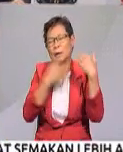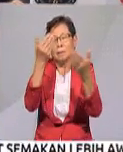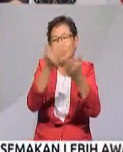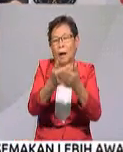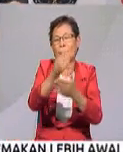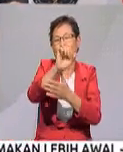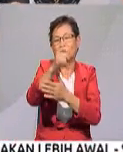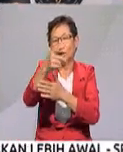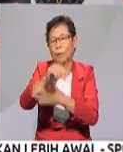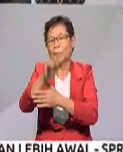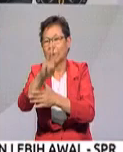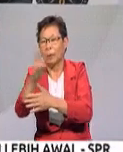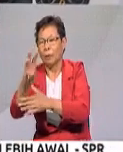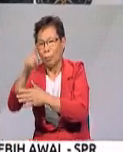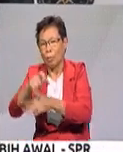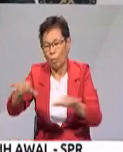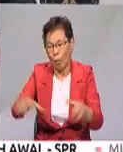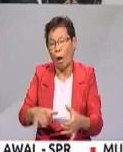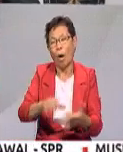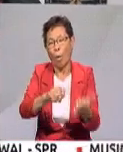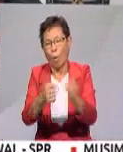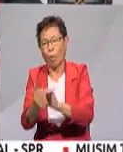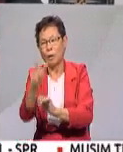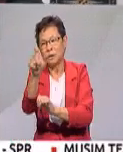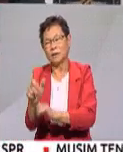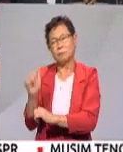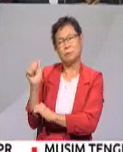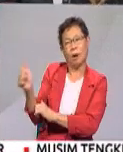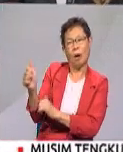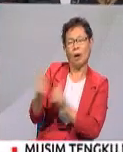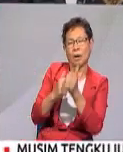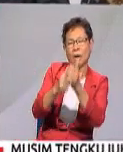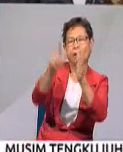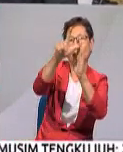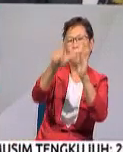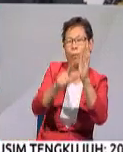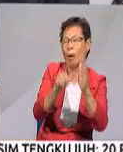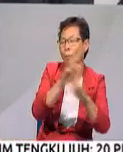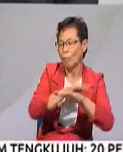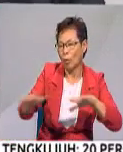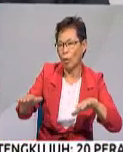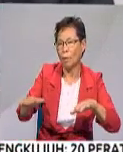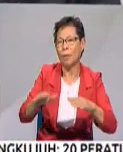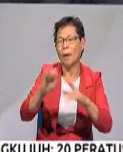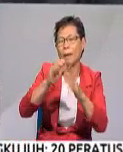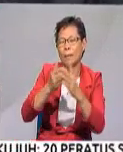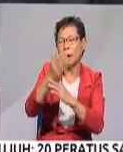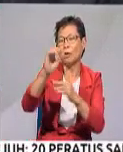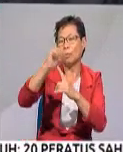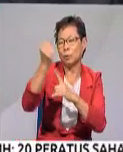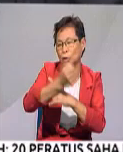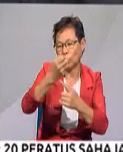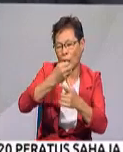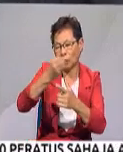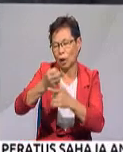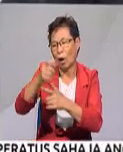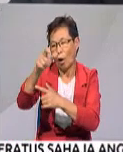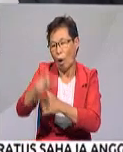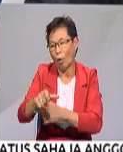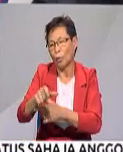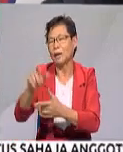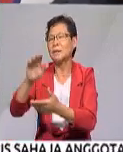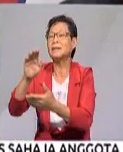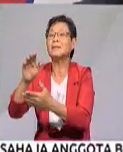AGM ke-66 ini harus dilakukan oleh calon sendiri mengikut perlembagaan dan bukan melalui persatuan ataupun orang